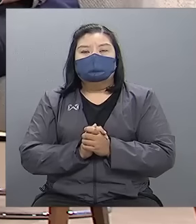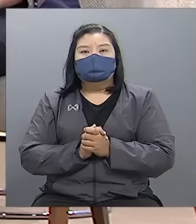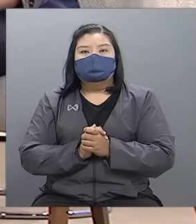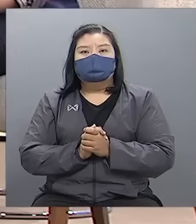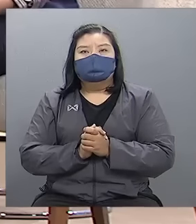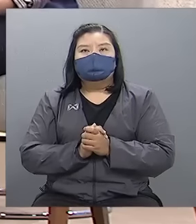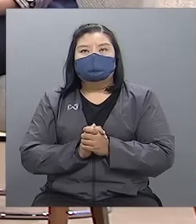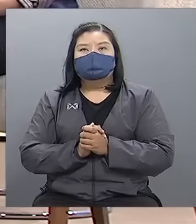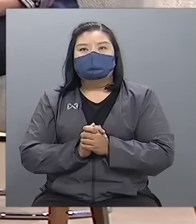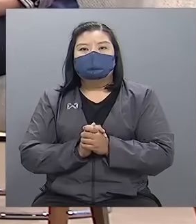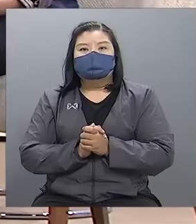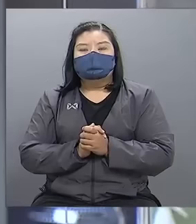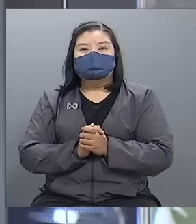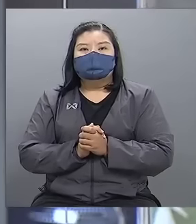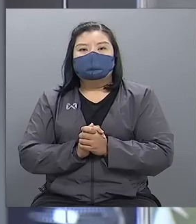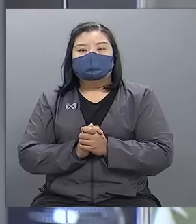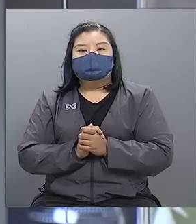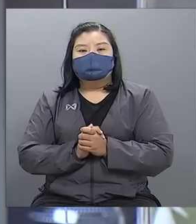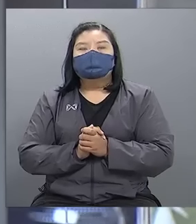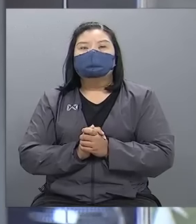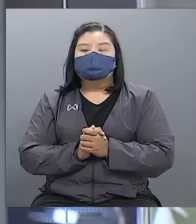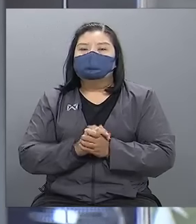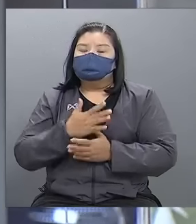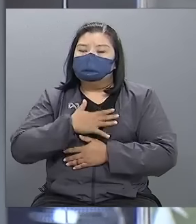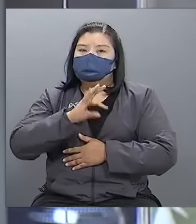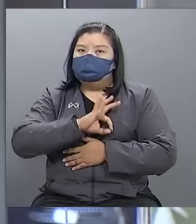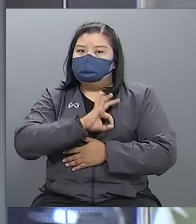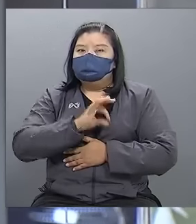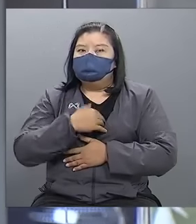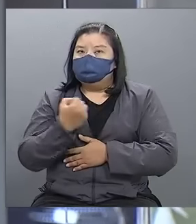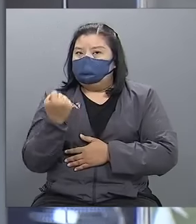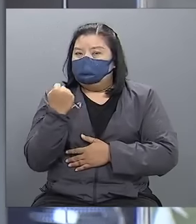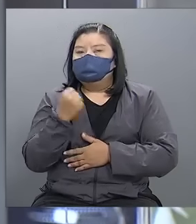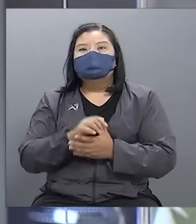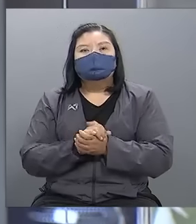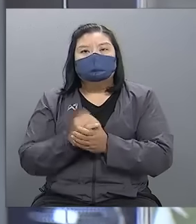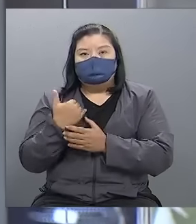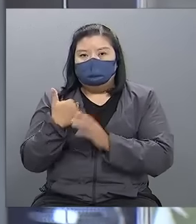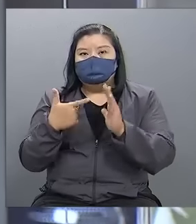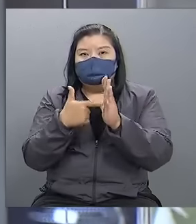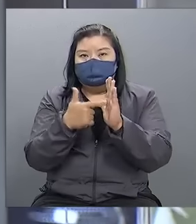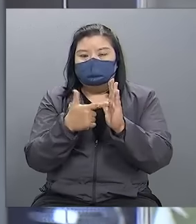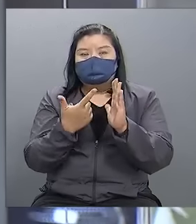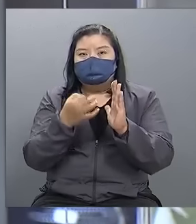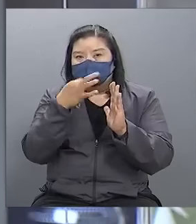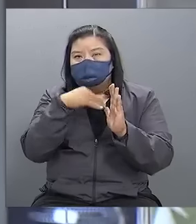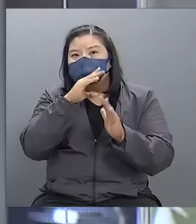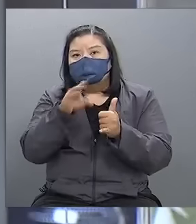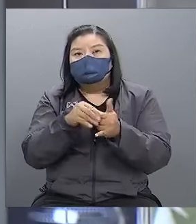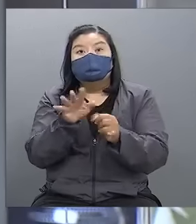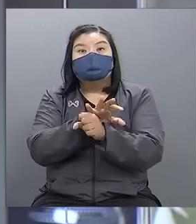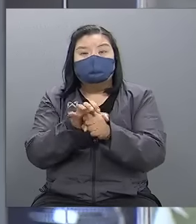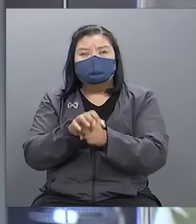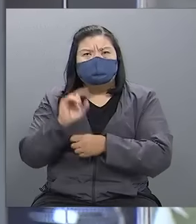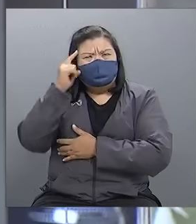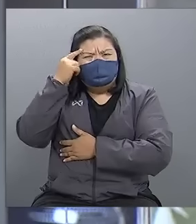การเทยวส่งกรานแต่ก็ขอให้ไม